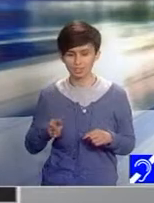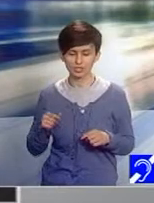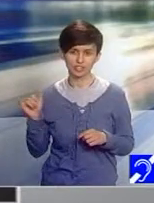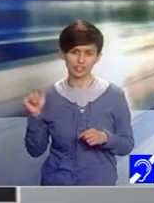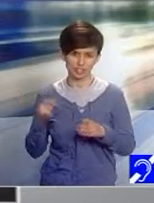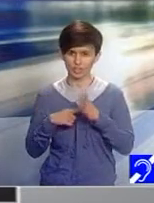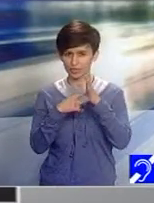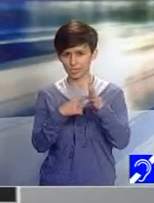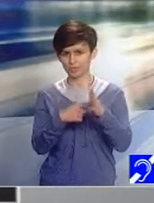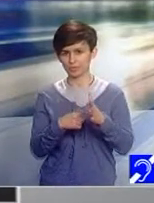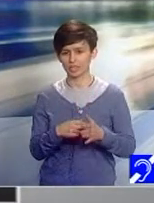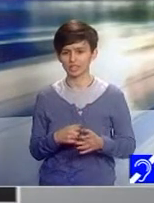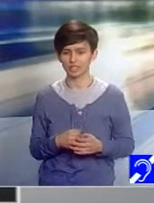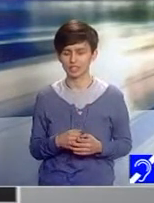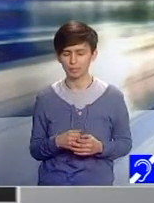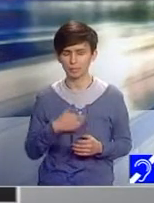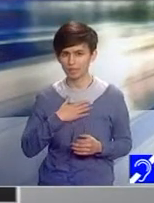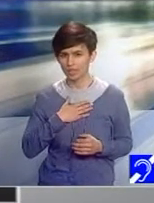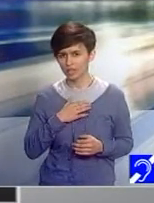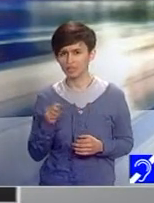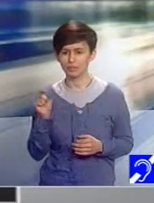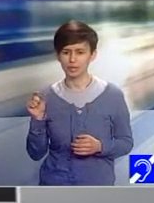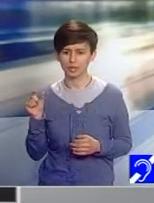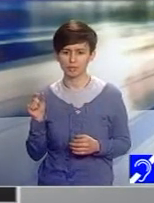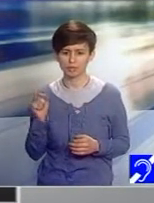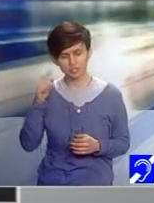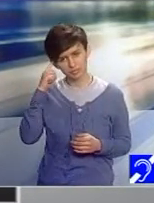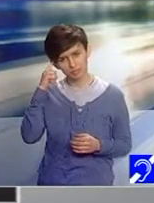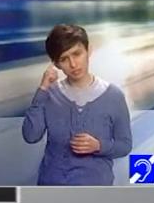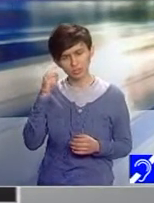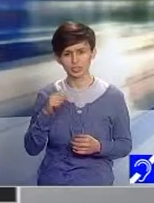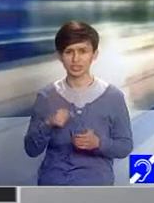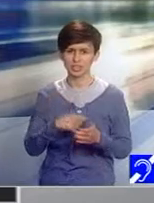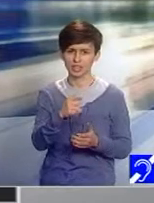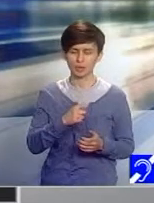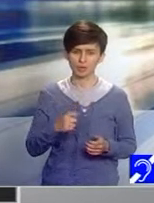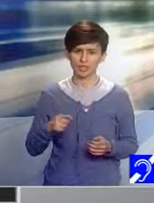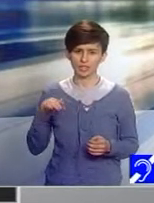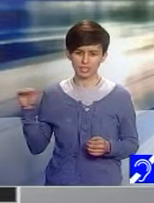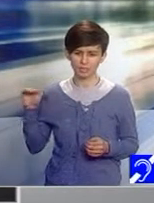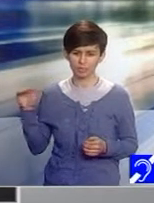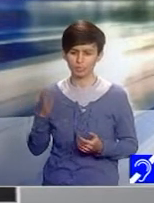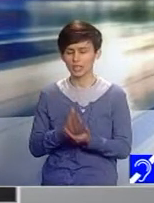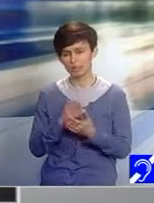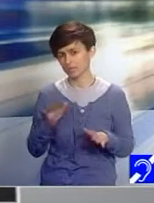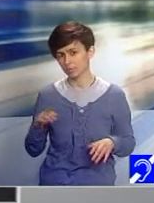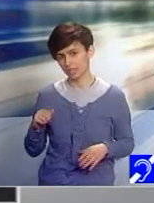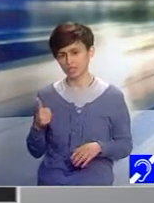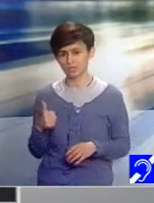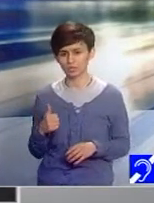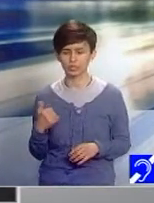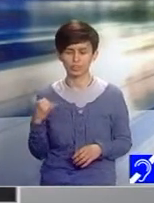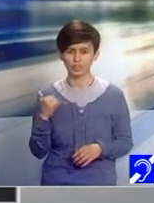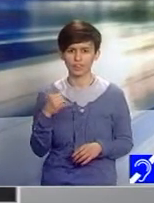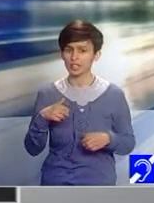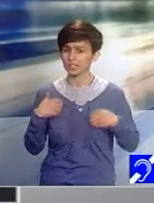păpuși tradiționale. Avem un pic de precedent în proiectele cu copiii, tocmai am încheiat unul dintre ele. Am venit